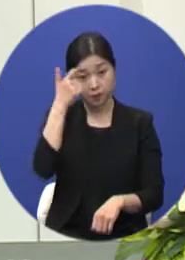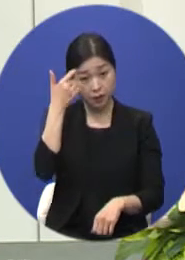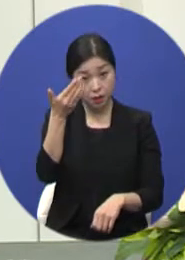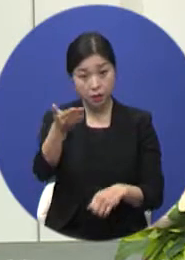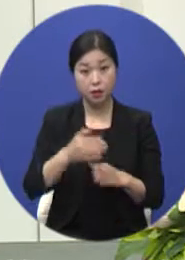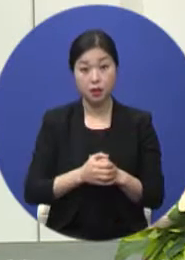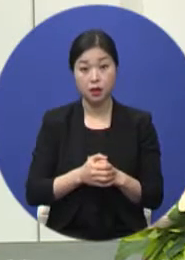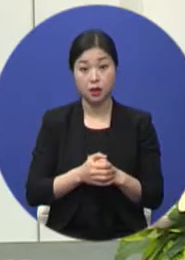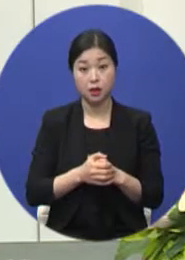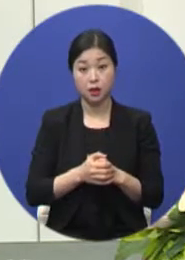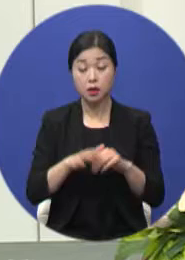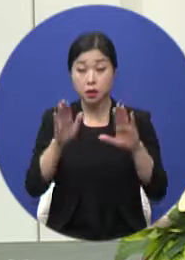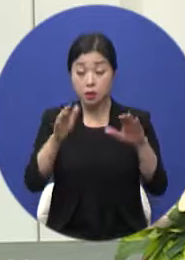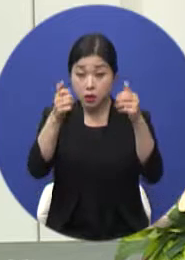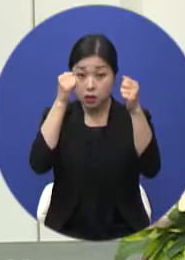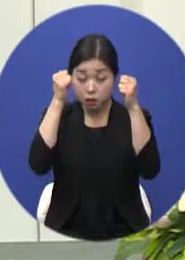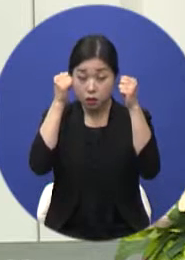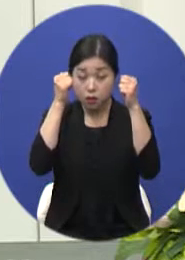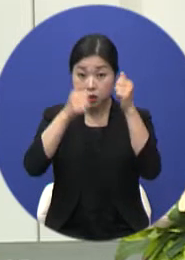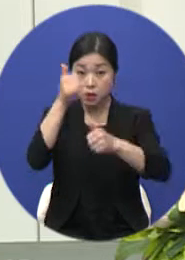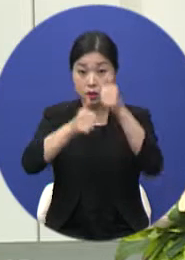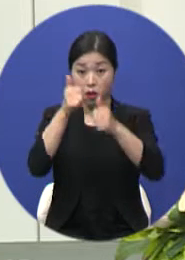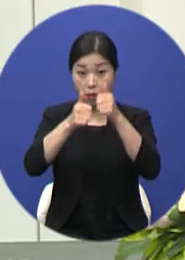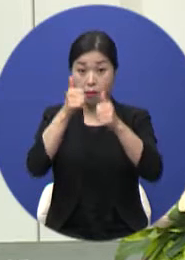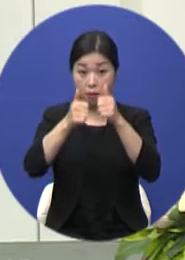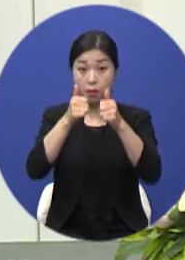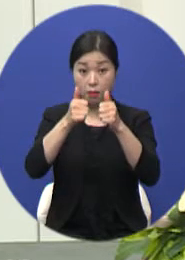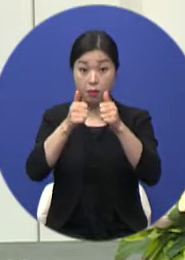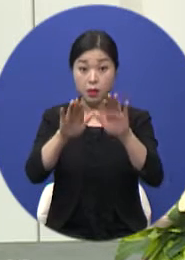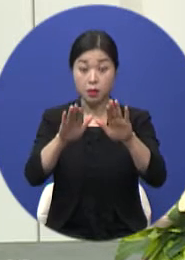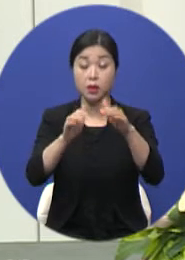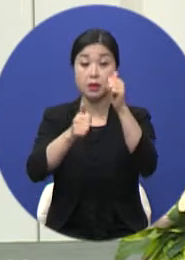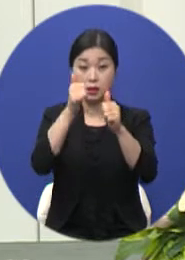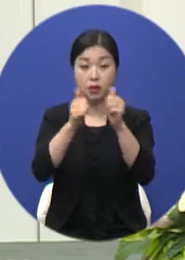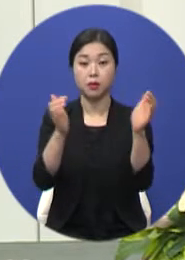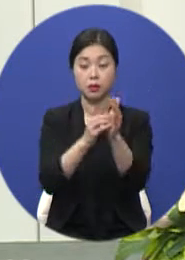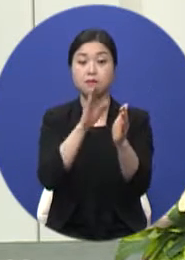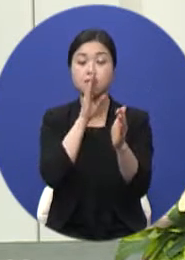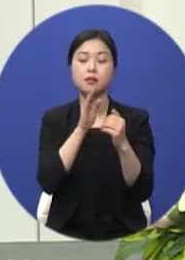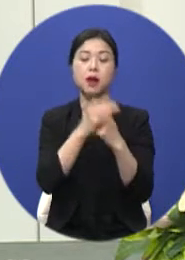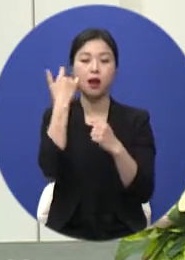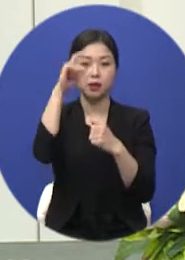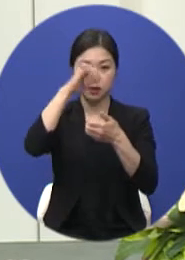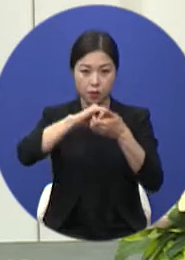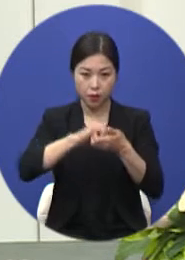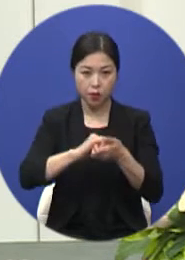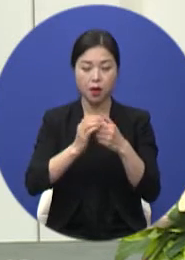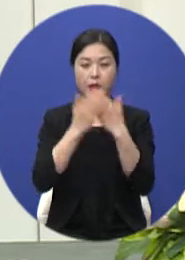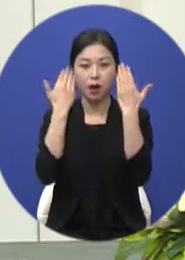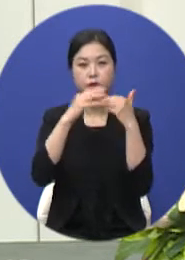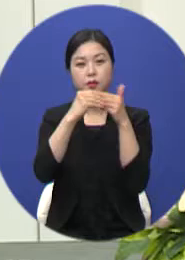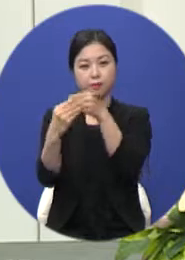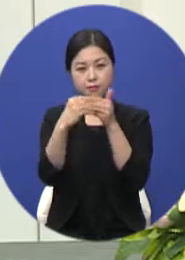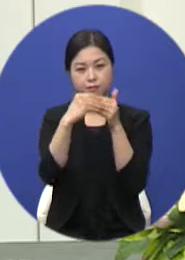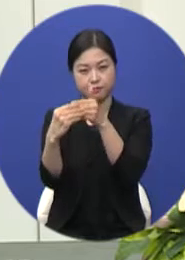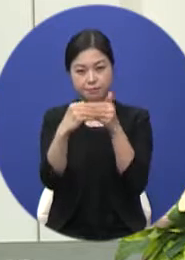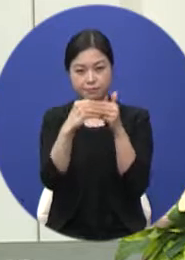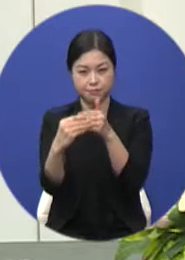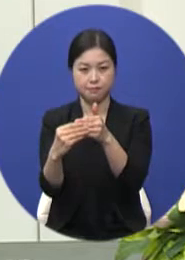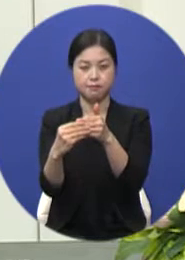한데 시험 봤나요 이번에? 예, 이번에 수능 치렀고요. 아침마다 제가 학교를 좀 데려다 주면서